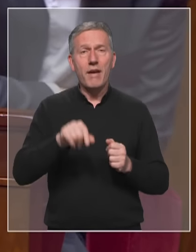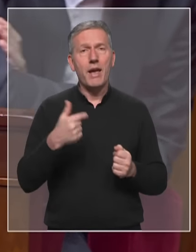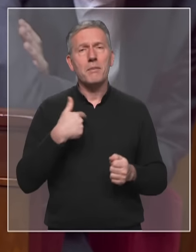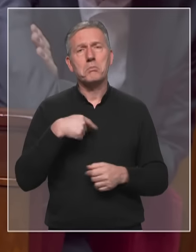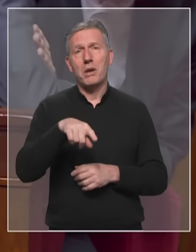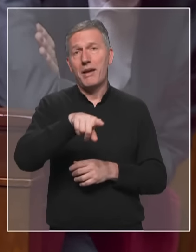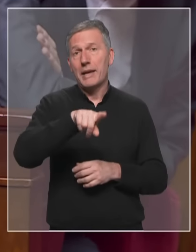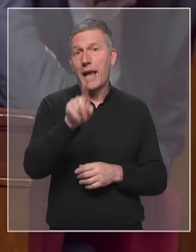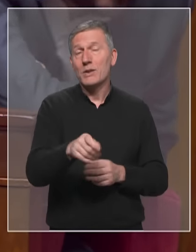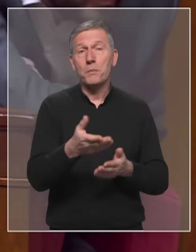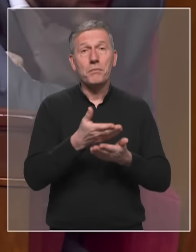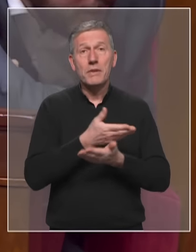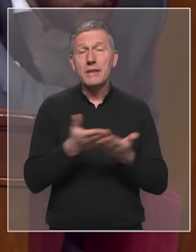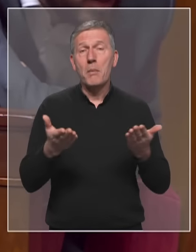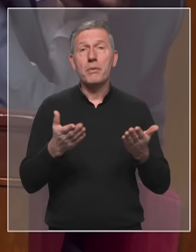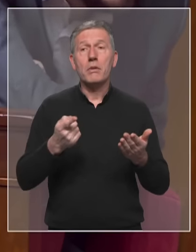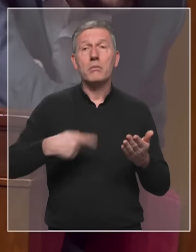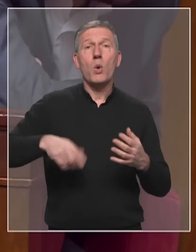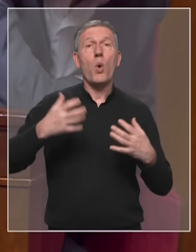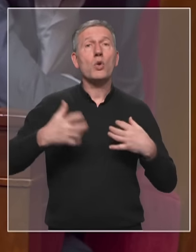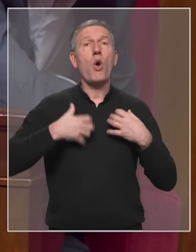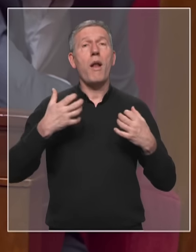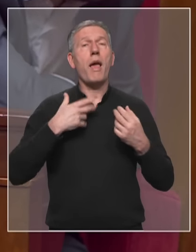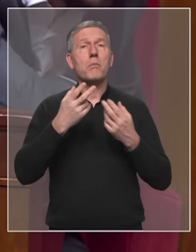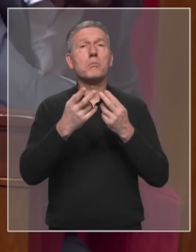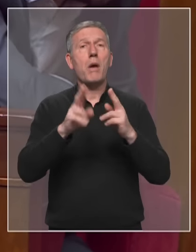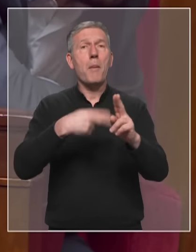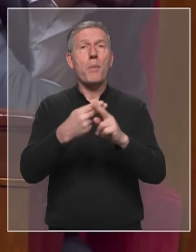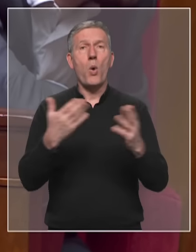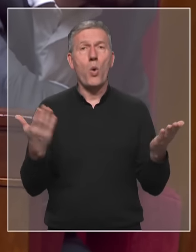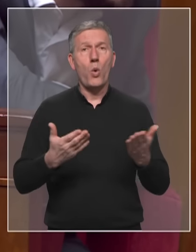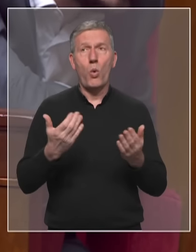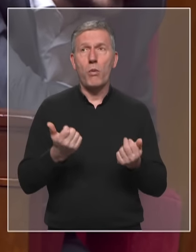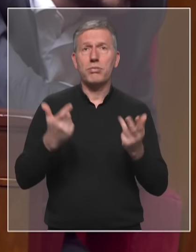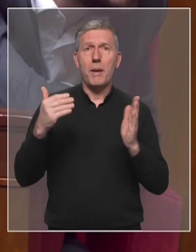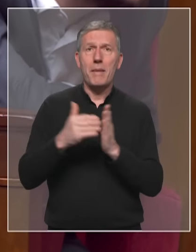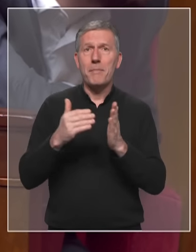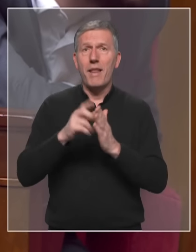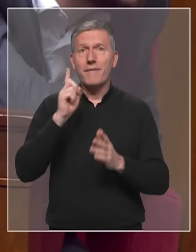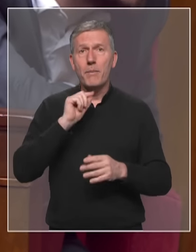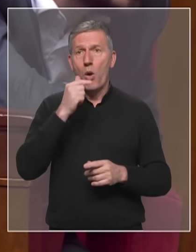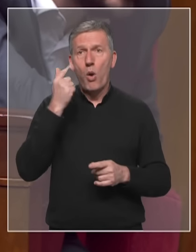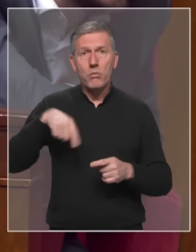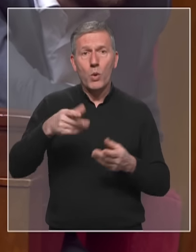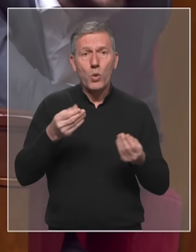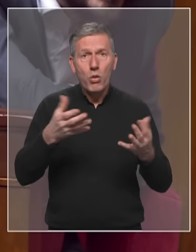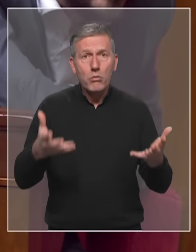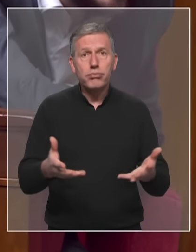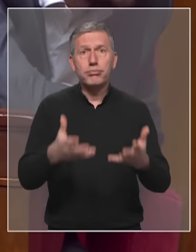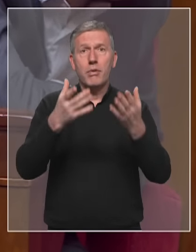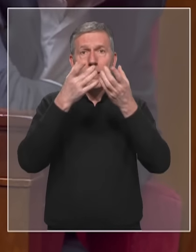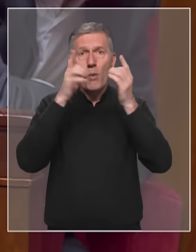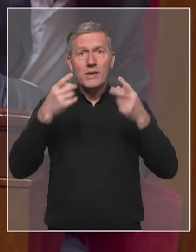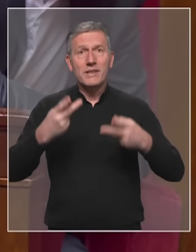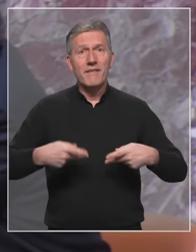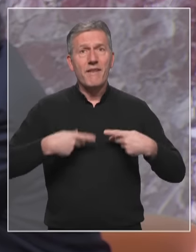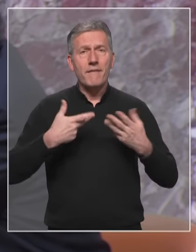est simple. Qu'allez-vous répondre à cette colère qui menace jusqu'à l'engagement des milliers de femmes et d'hommes qui font vivre partout la démocratie dans le pays ?